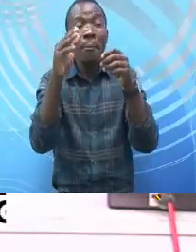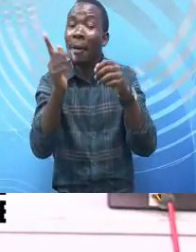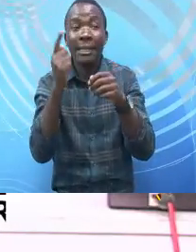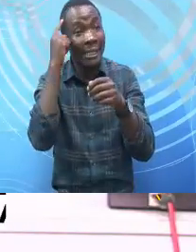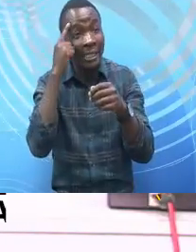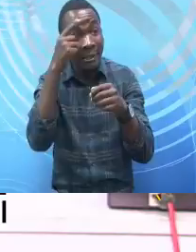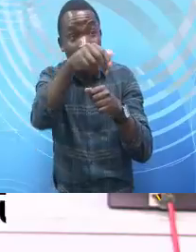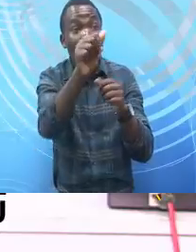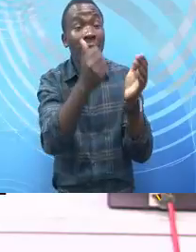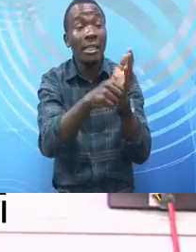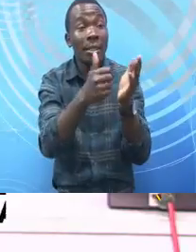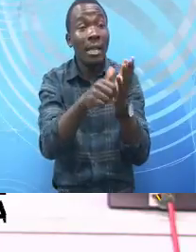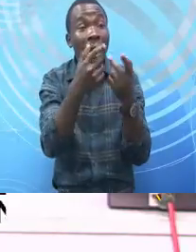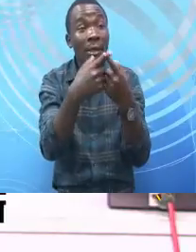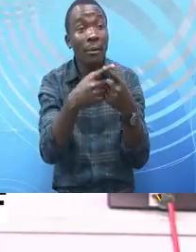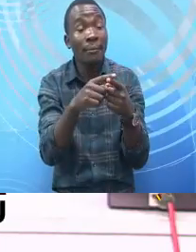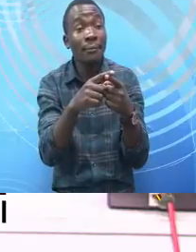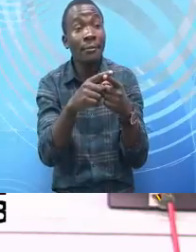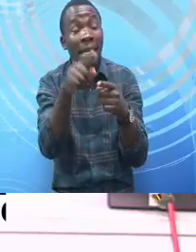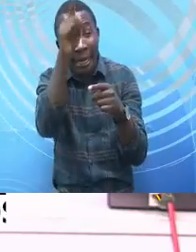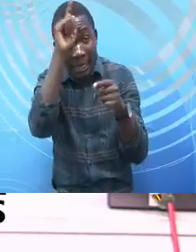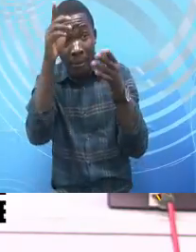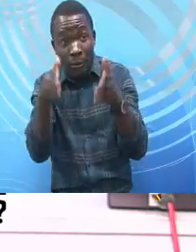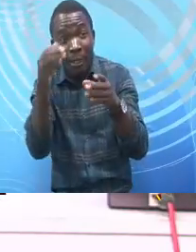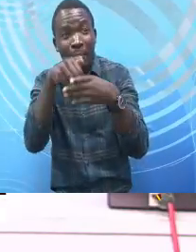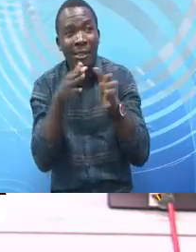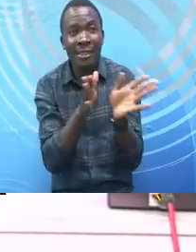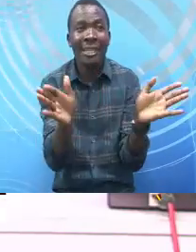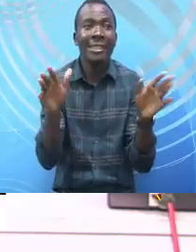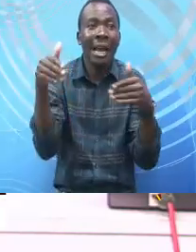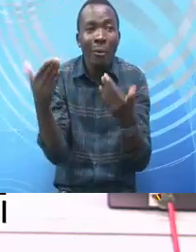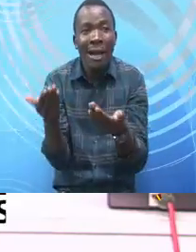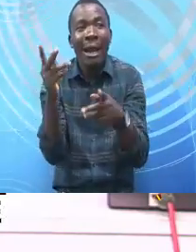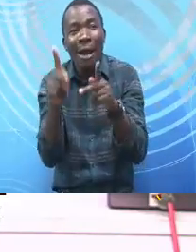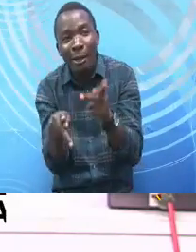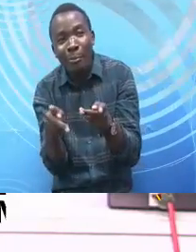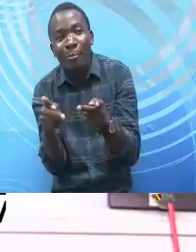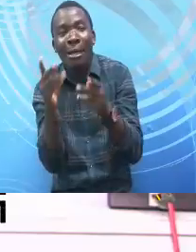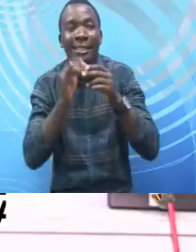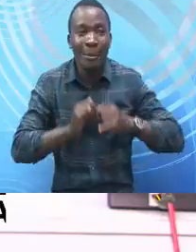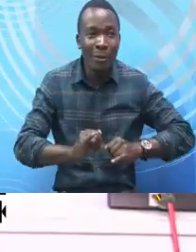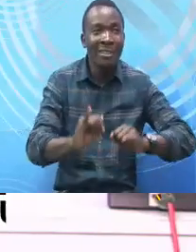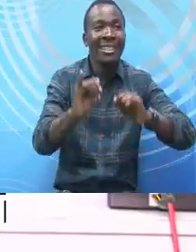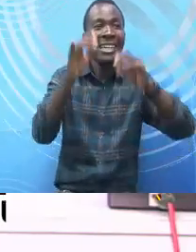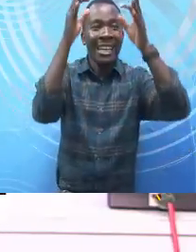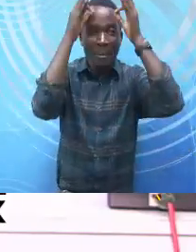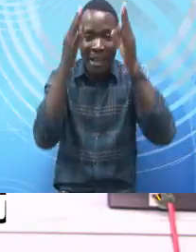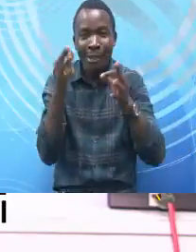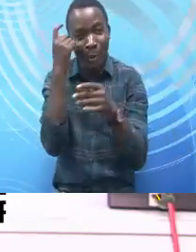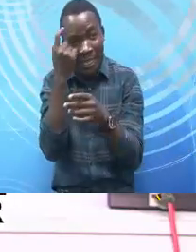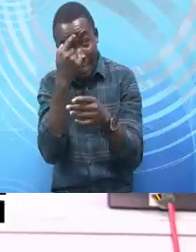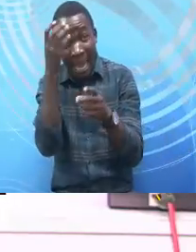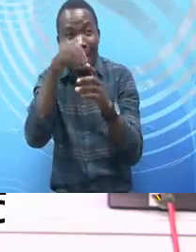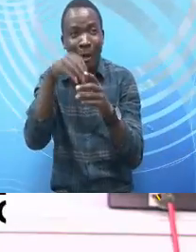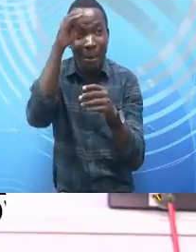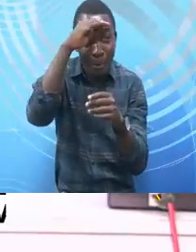mu baba ari abaturage muri rusange, baba ari abantu bashyira mu bikorwa imyanzuro ya Leta, harimo na